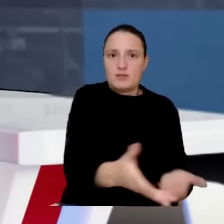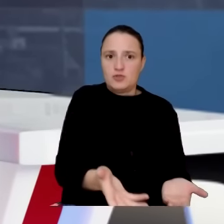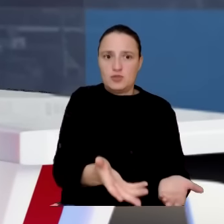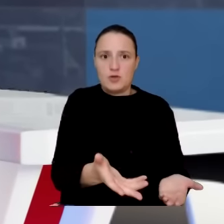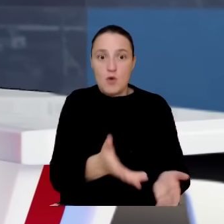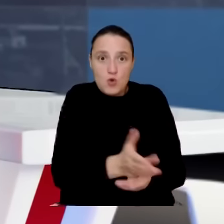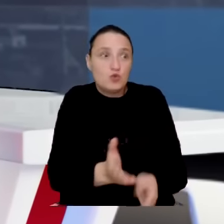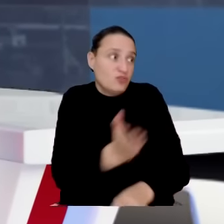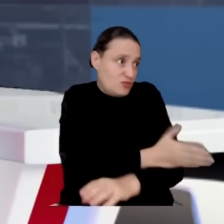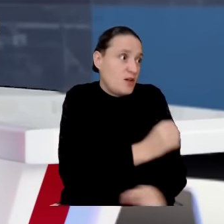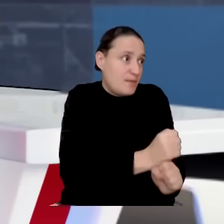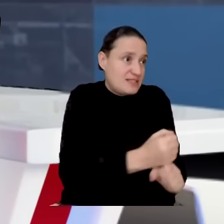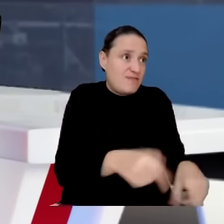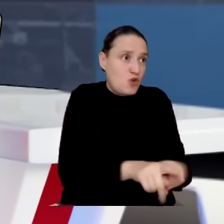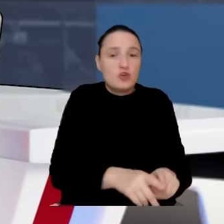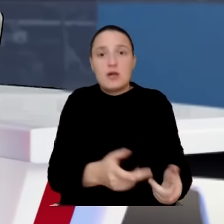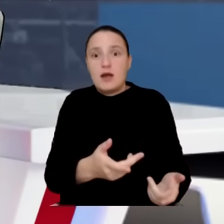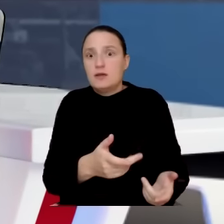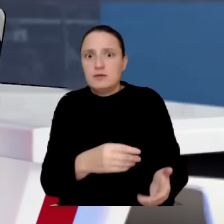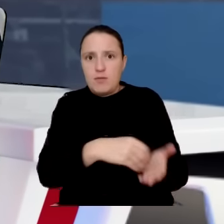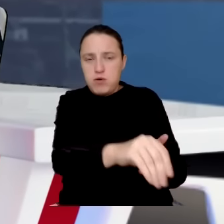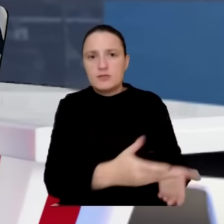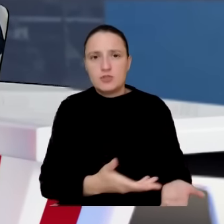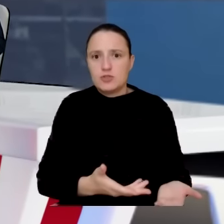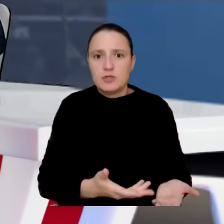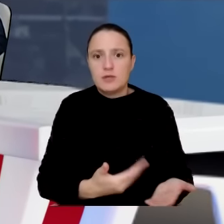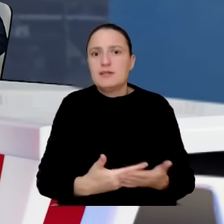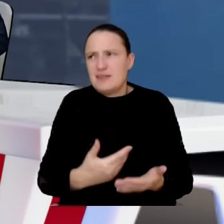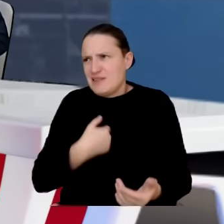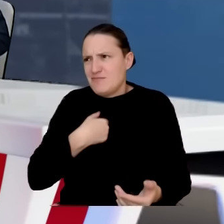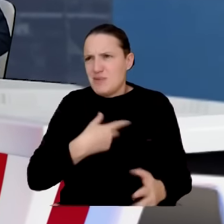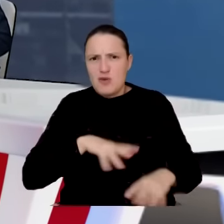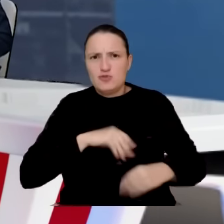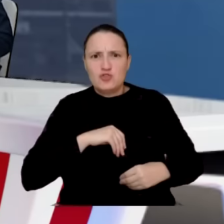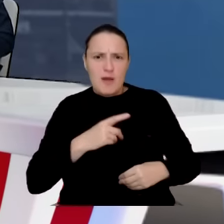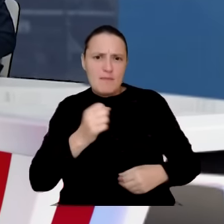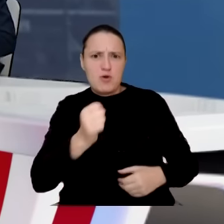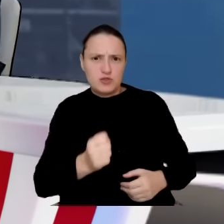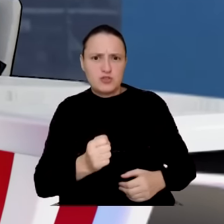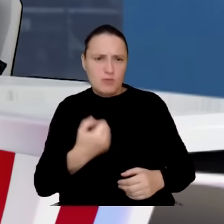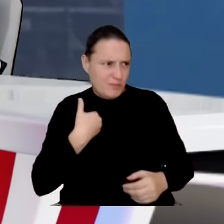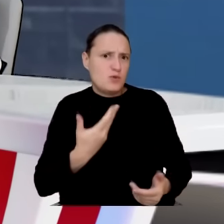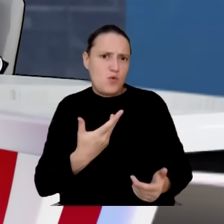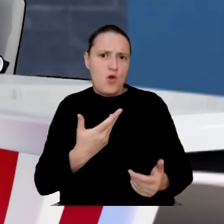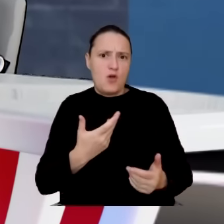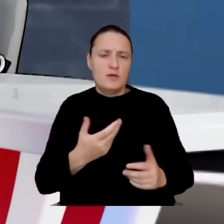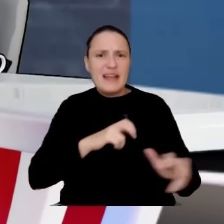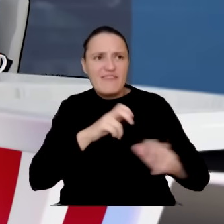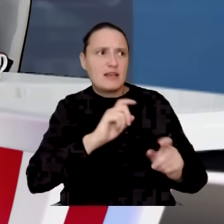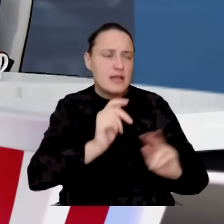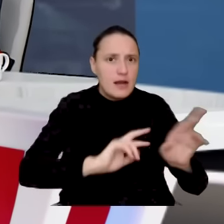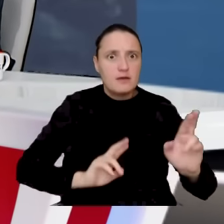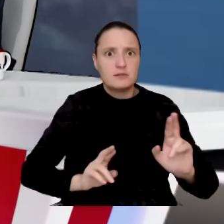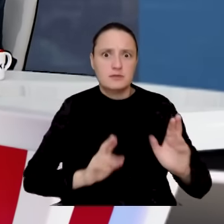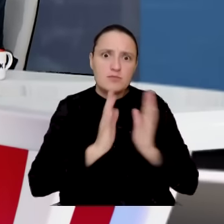które czy tam jakieś dodatki kóry No to jest nawet dostaliśmy Ja jako poseł dostawałem takie interwencje tutaj właśnie